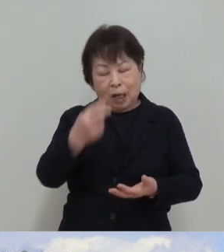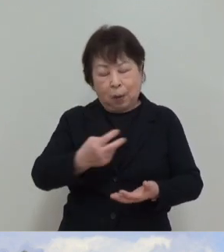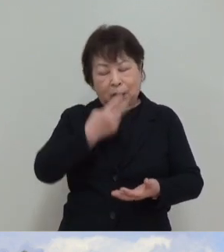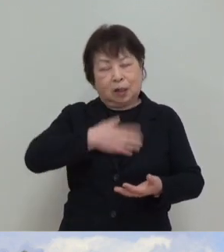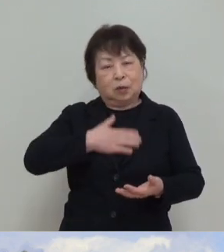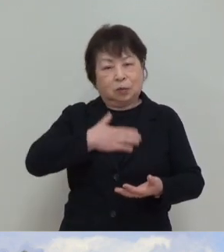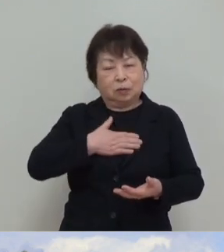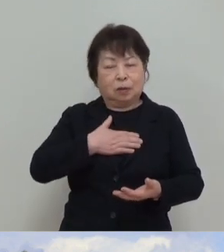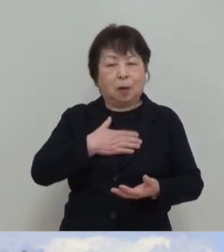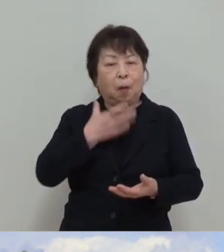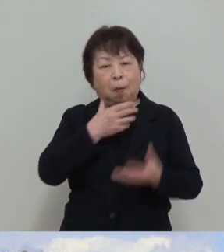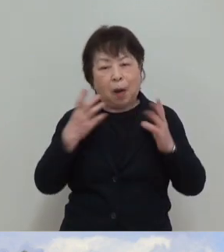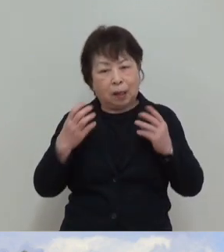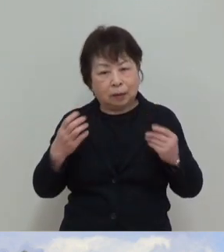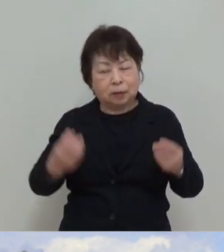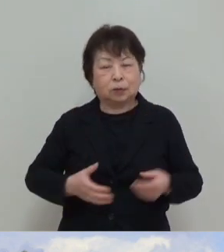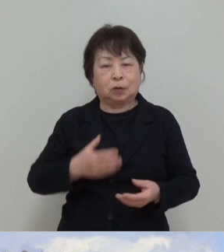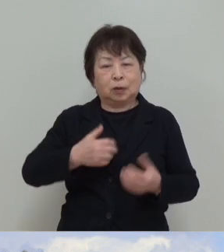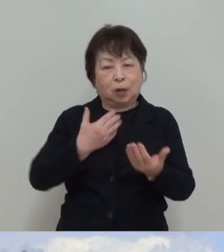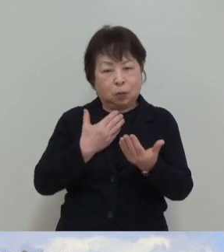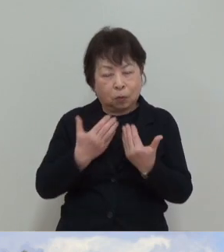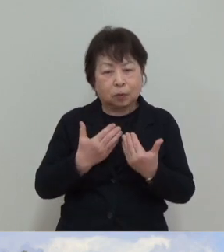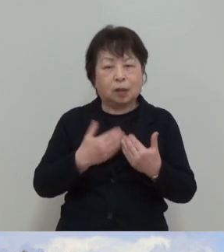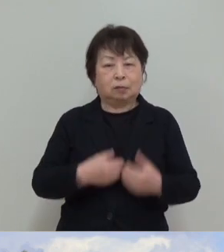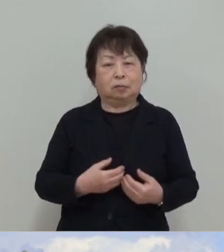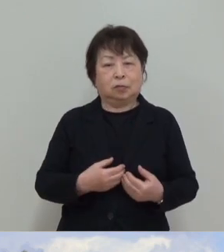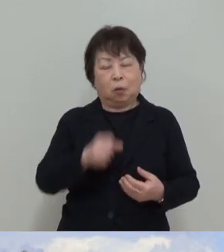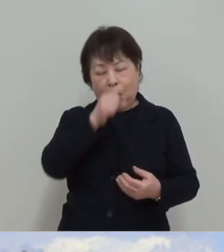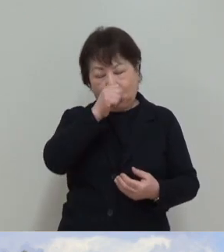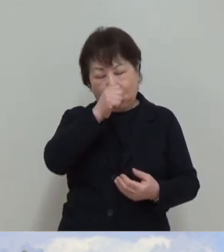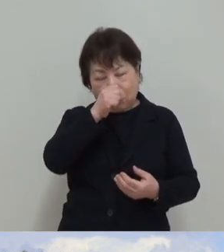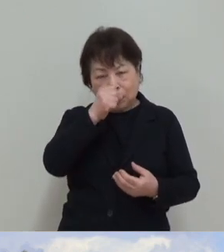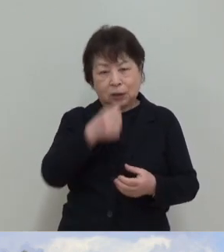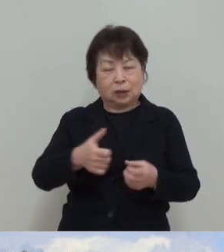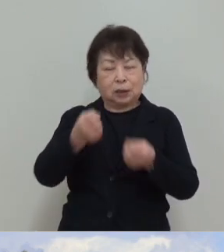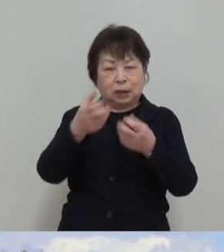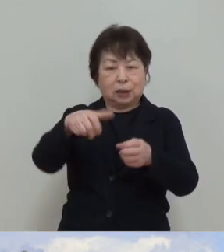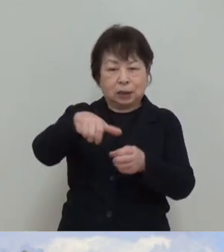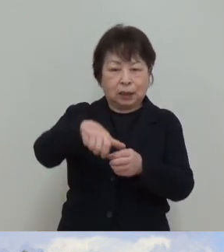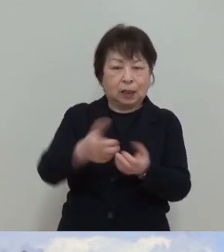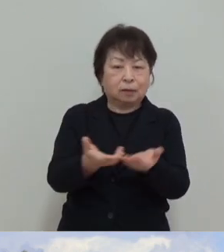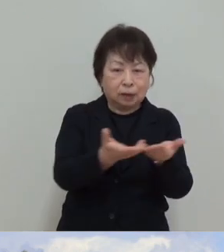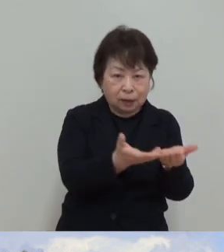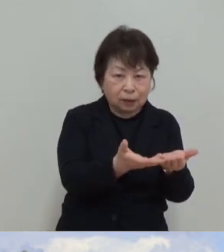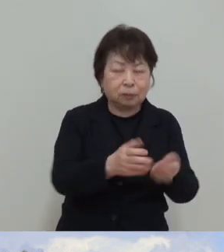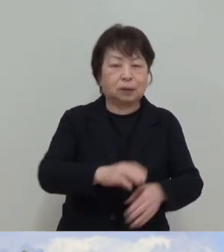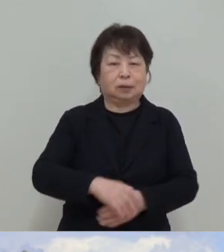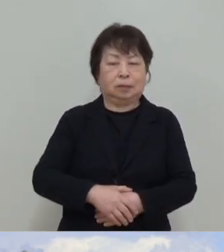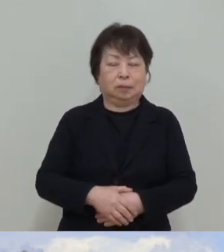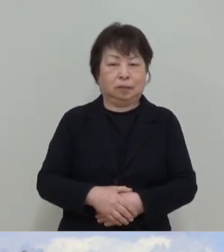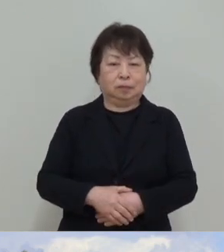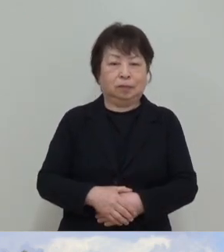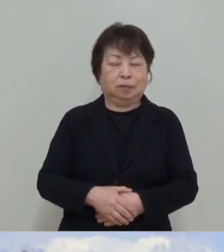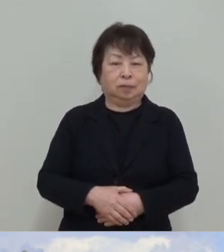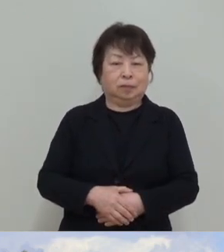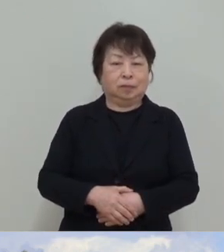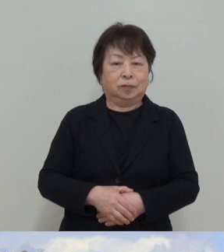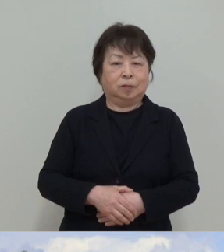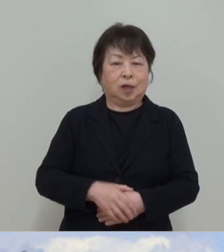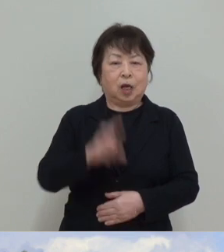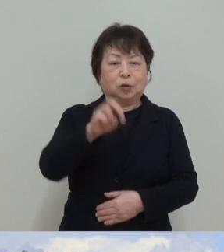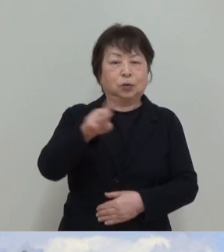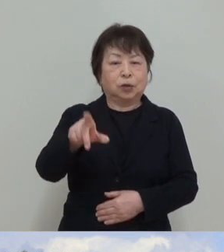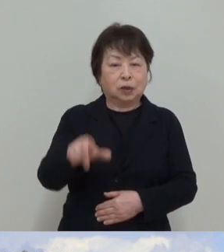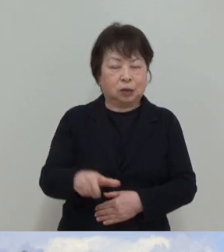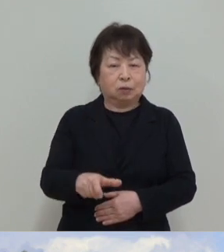くまろやかでコクがあるおいしい新茶が出来上がりました。12日